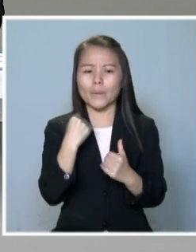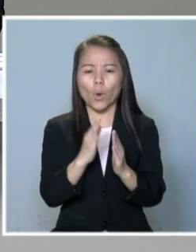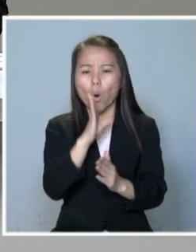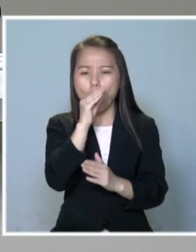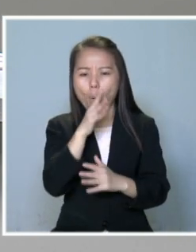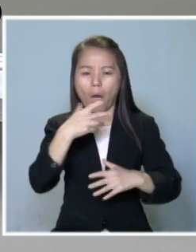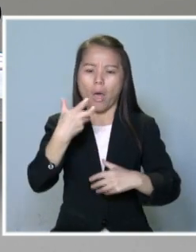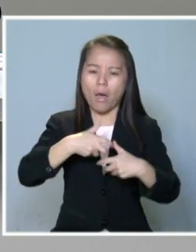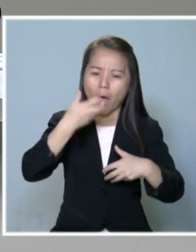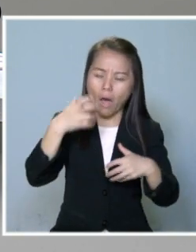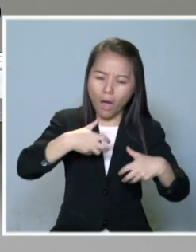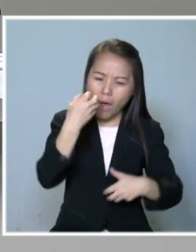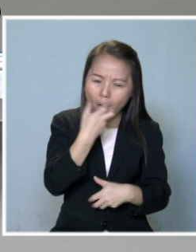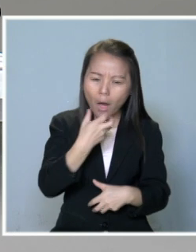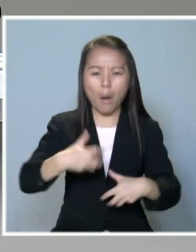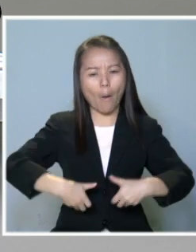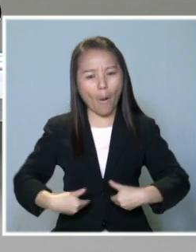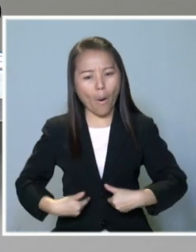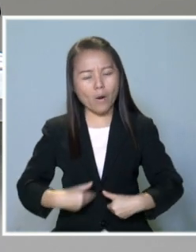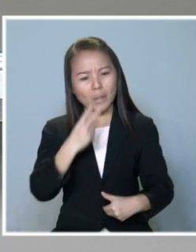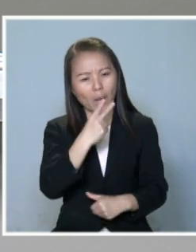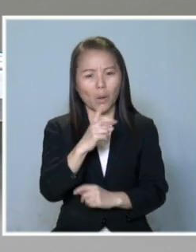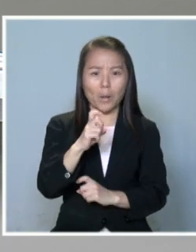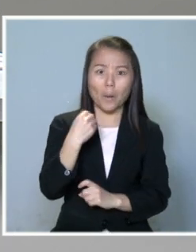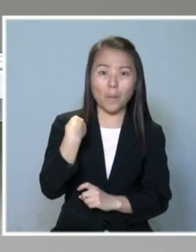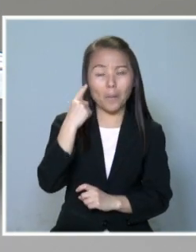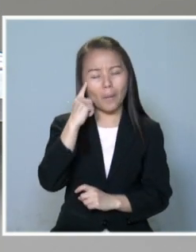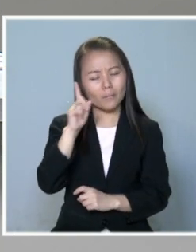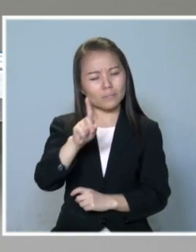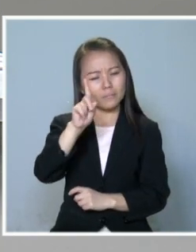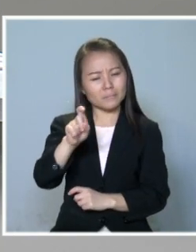ล้งจะปลอดภัยไหม ปลอดภัยค่ะปลอดภัยเพราะมีคุณภาวินีอยู่ใกล้ๆน่าจะปรามกันได้อยู่นะคะ